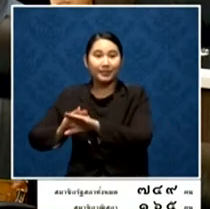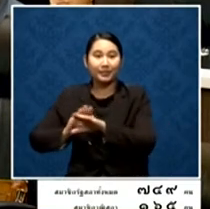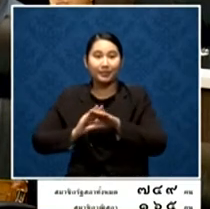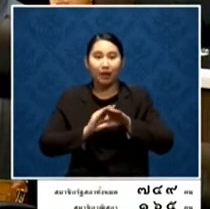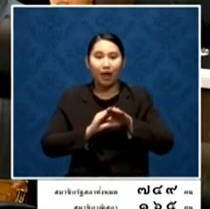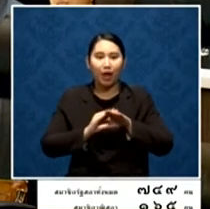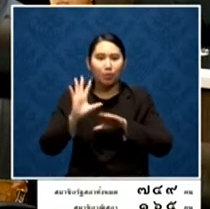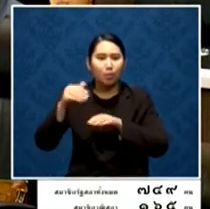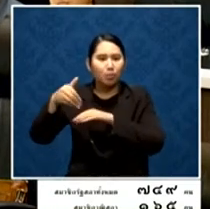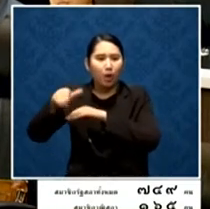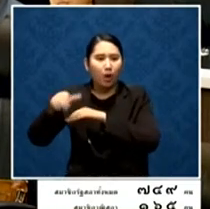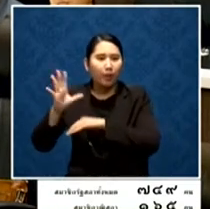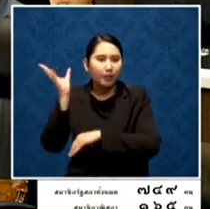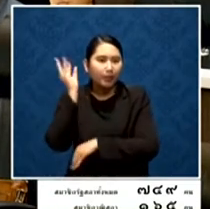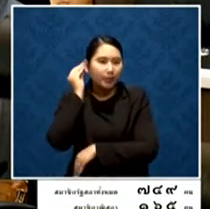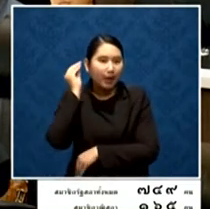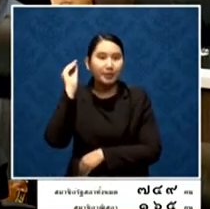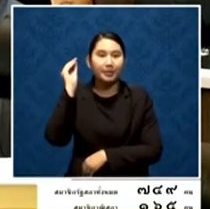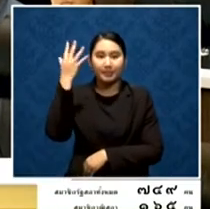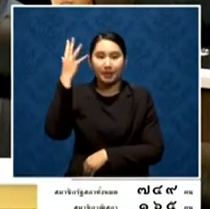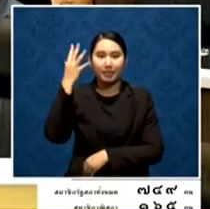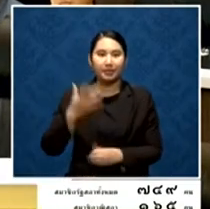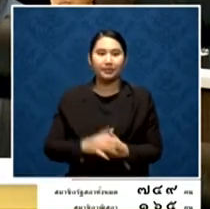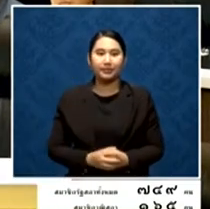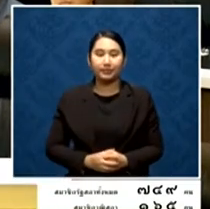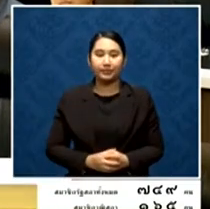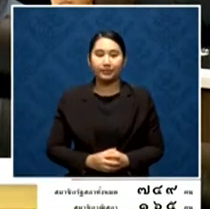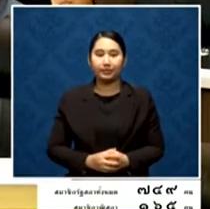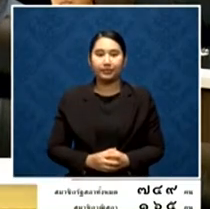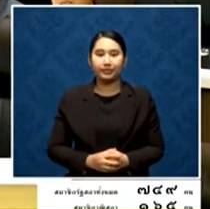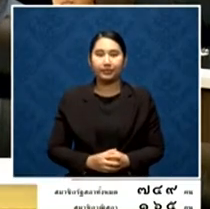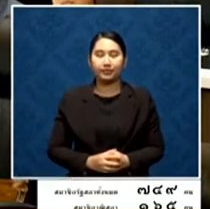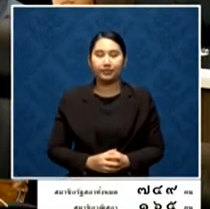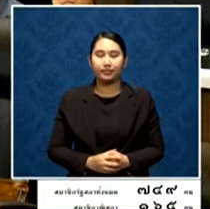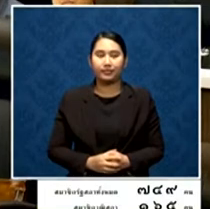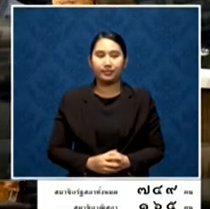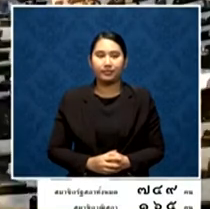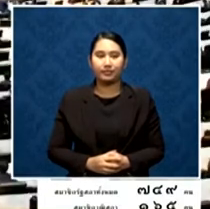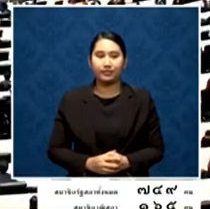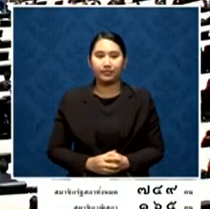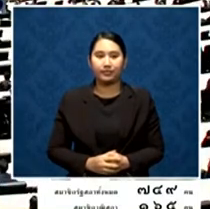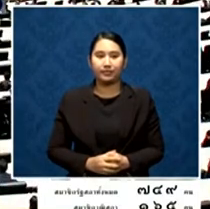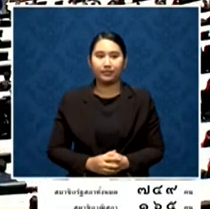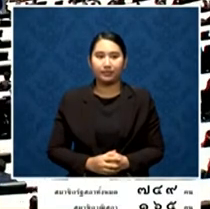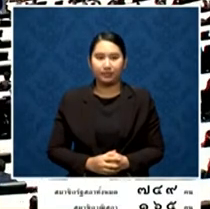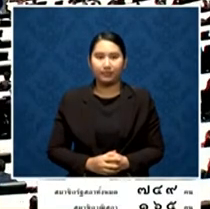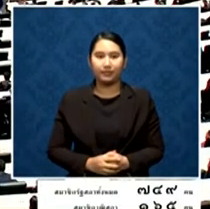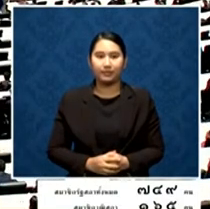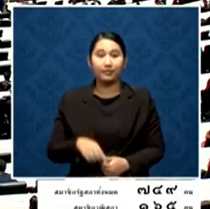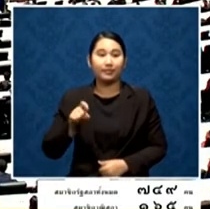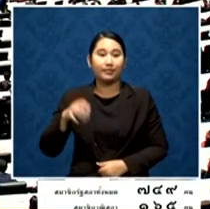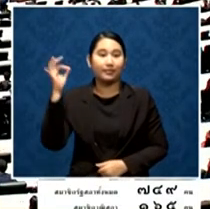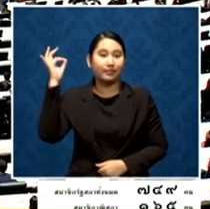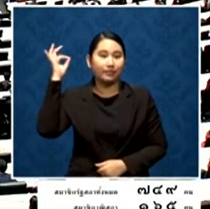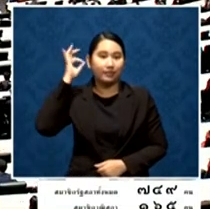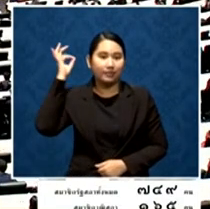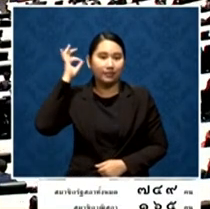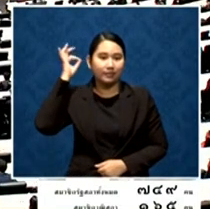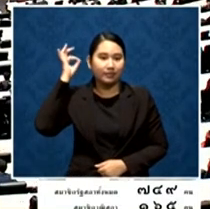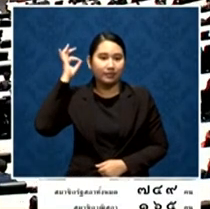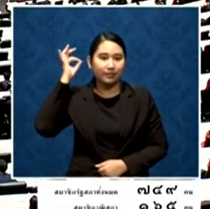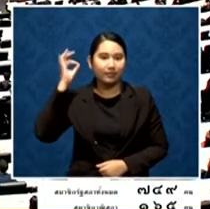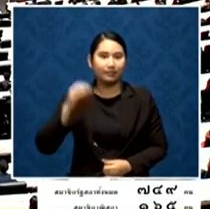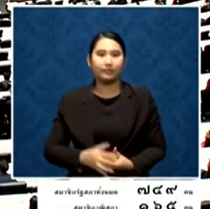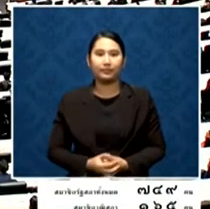งบทบาทของประธานสภาที่เปลี่ยนไปเองเช่นกันครับท่านบรรณอก็เปิดเผยให้ประชาชนให้สมาชิกได้อภิปรายกันอย่